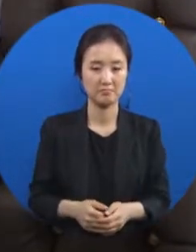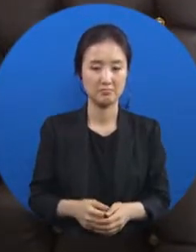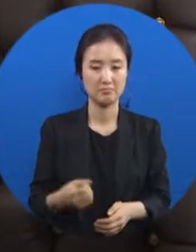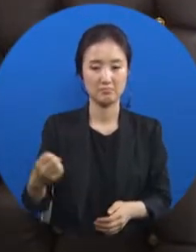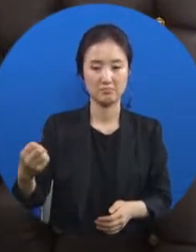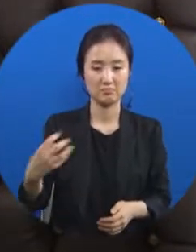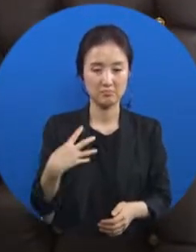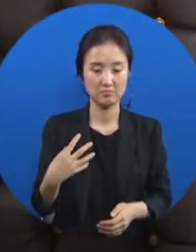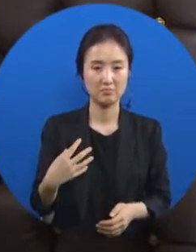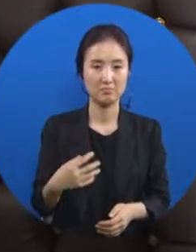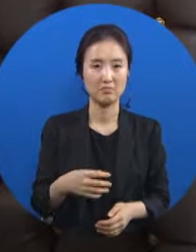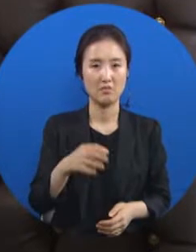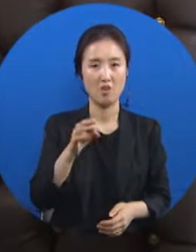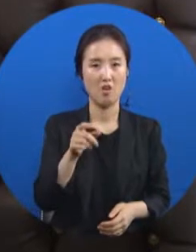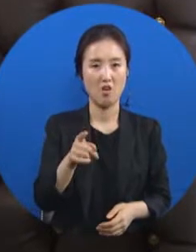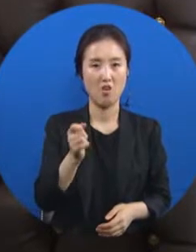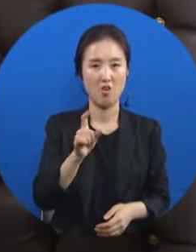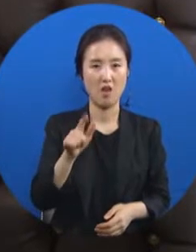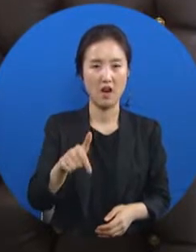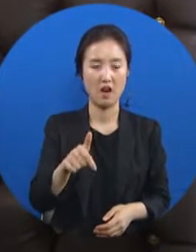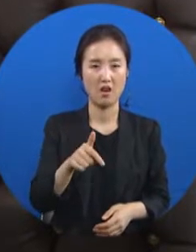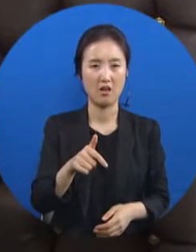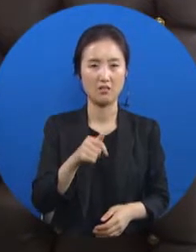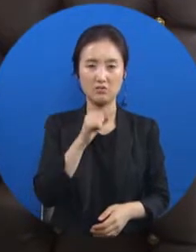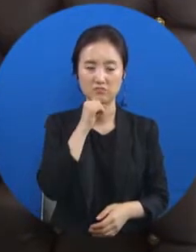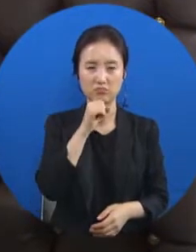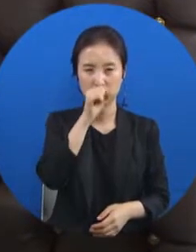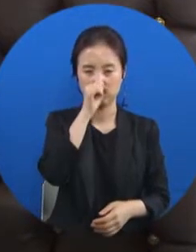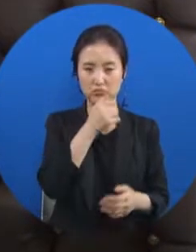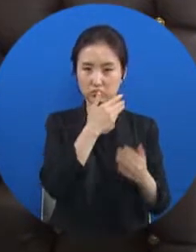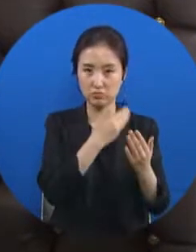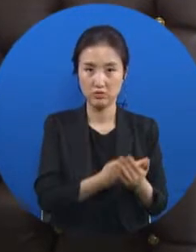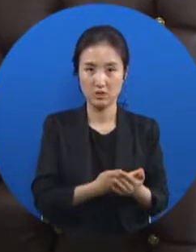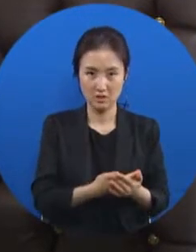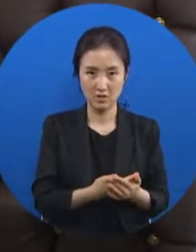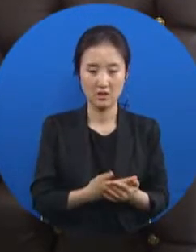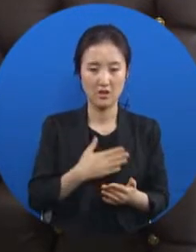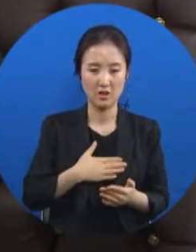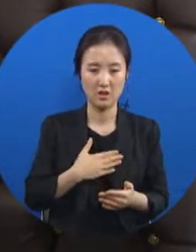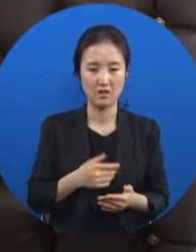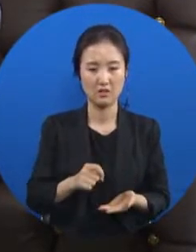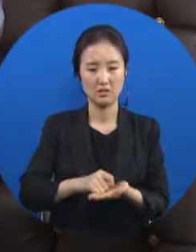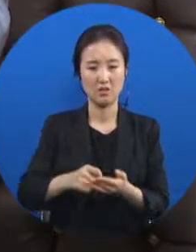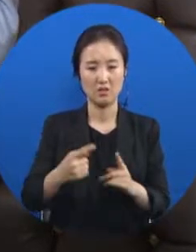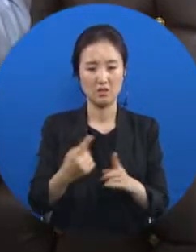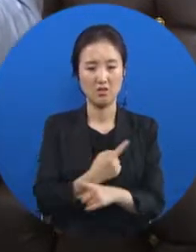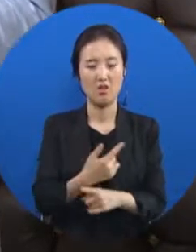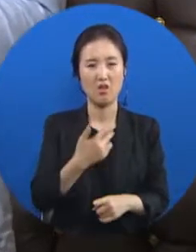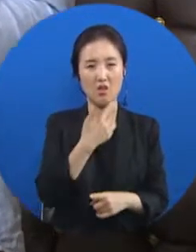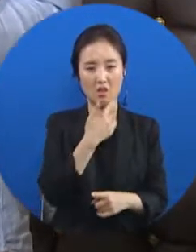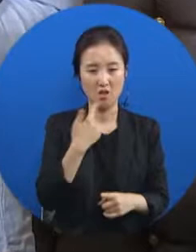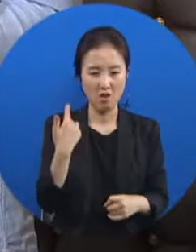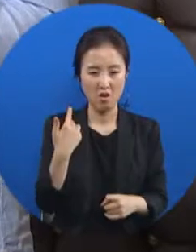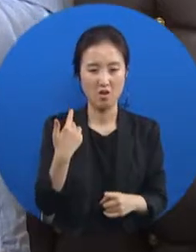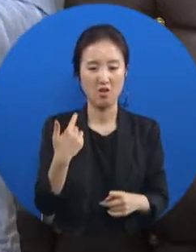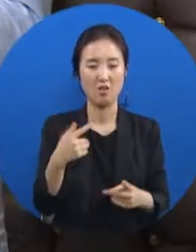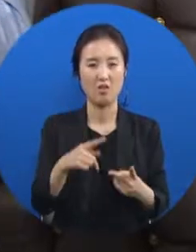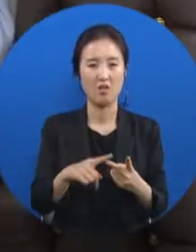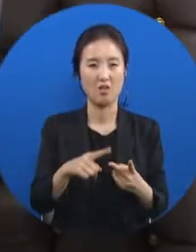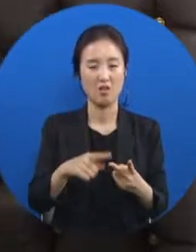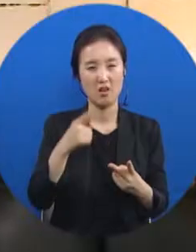그래서 거기서 고쳤어요. 어학을 영어, 독어, 일어, 능통. 저 영어는 정말